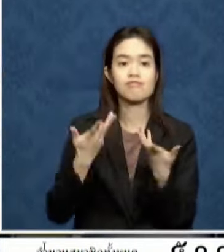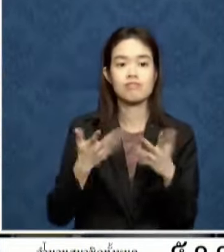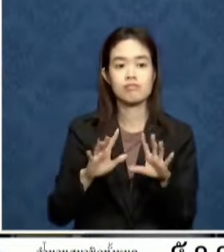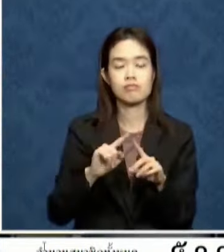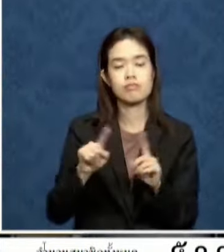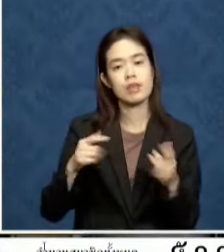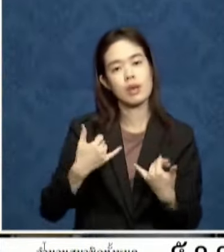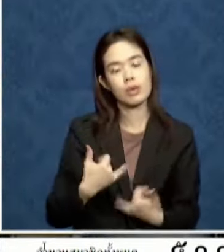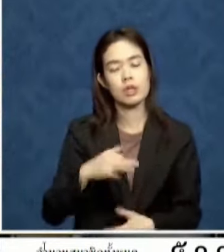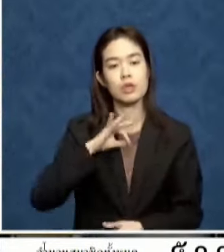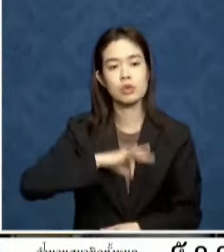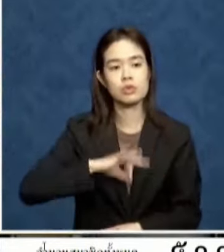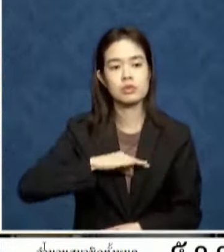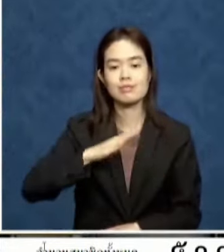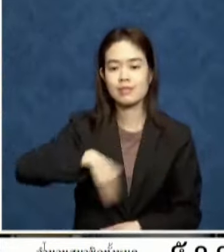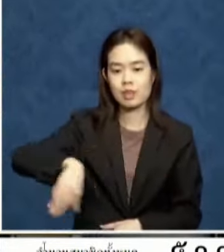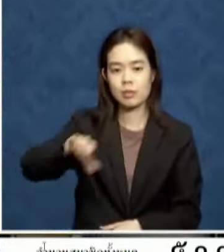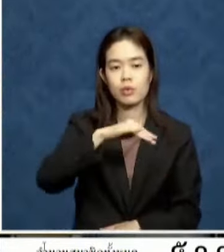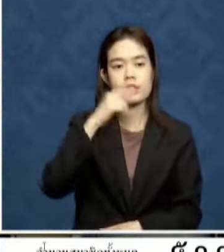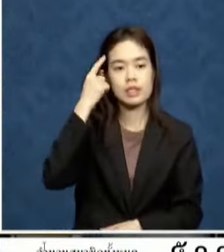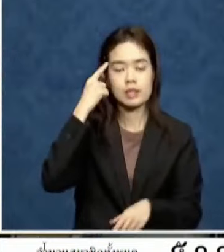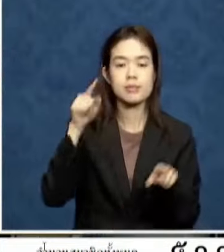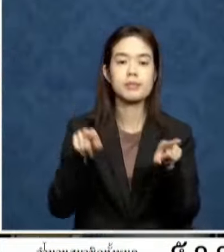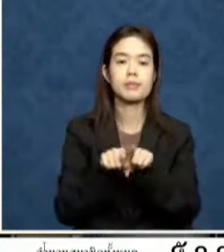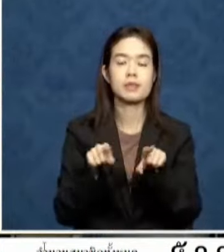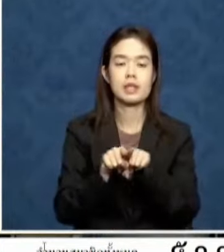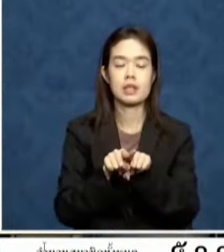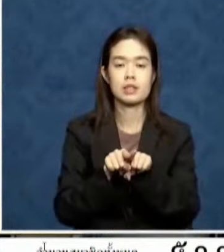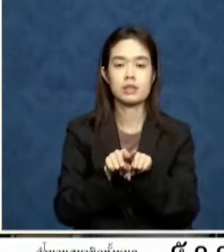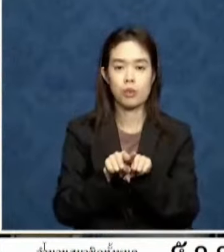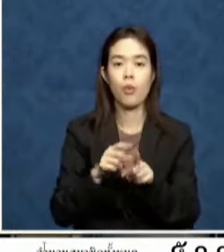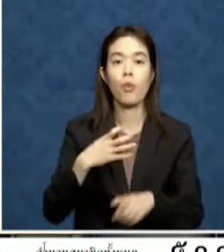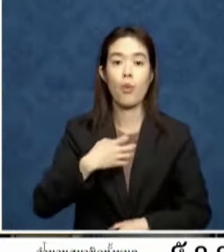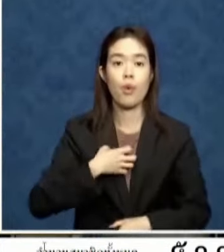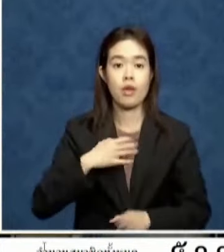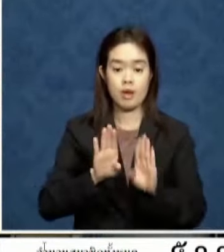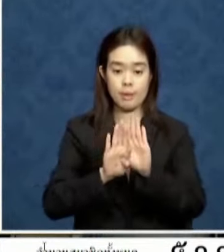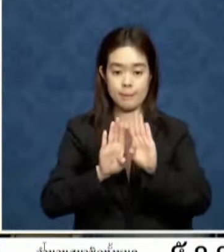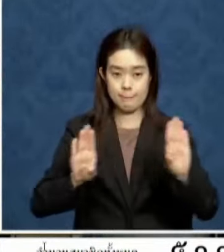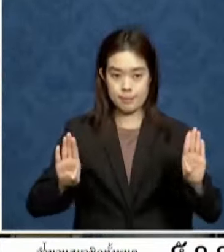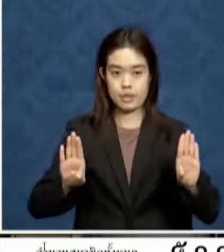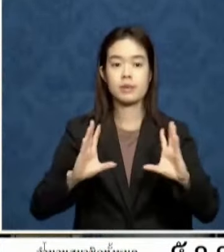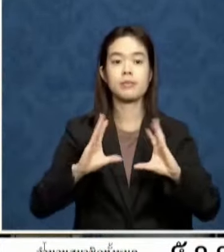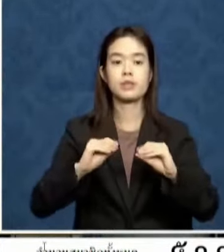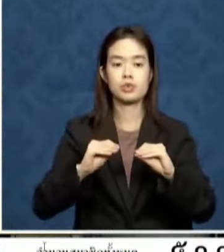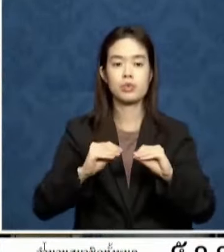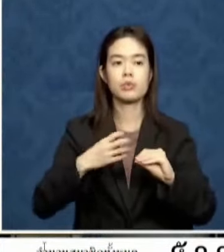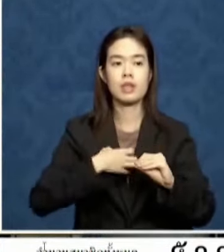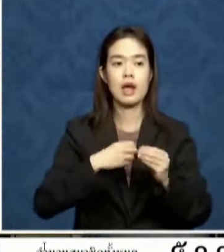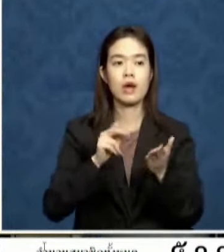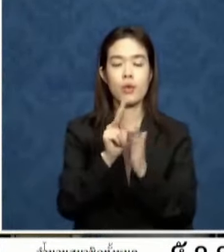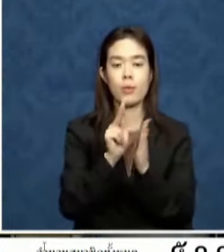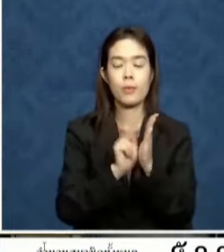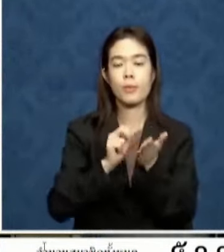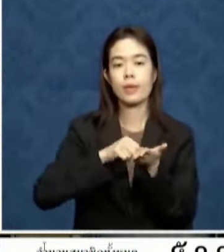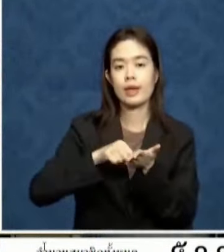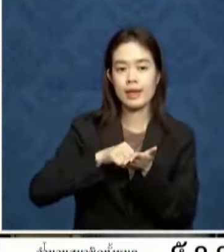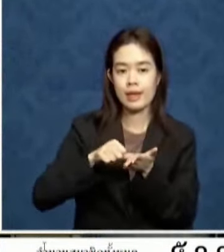มก็ดีใจครับที่วันนี้เราทุกฝ่ายเห็นตรงกันในการเปิดประชุมสภาสภาวิสามันเพื่อมาเร่งแก้ไขพรบประชาม